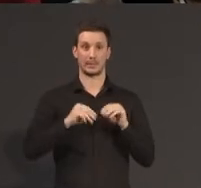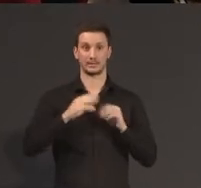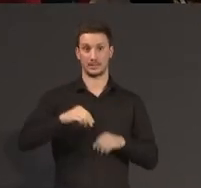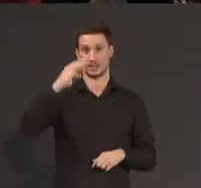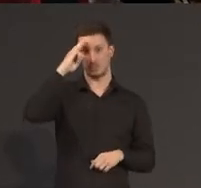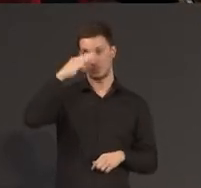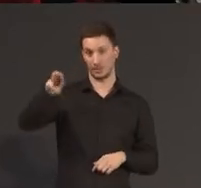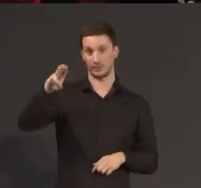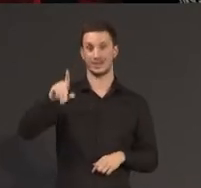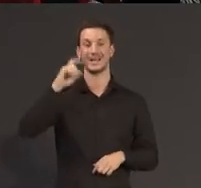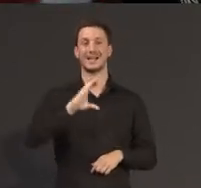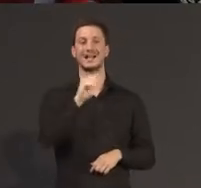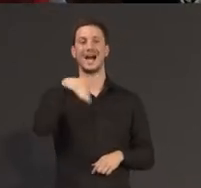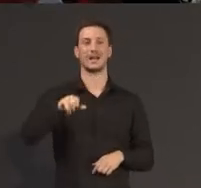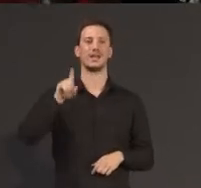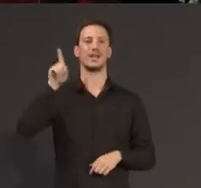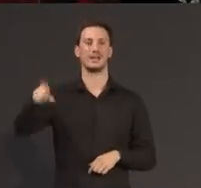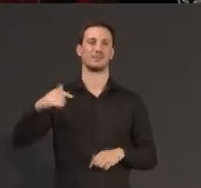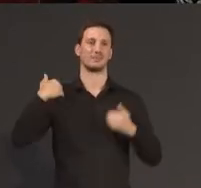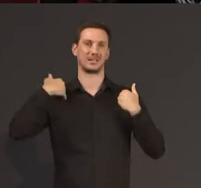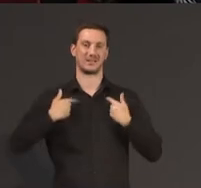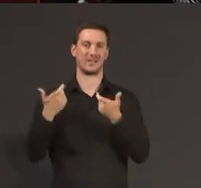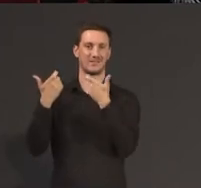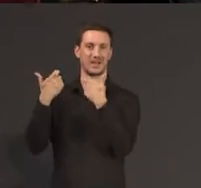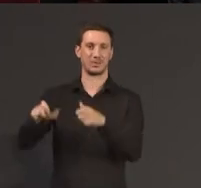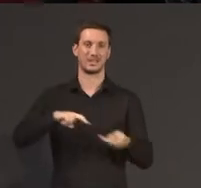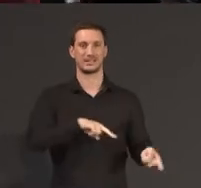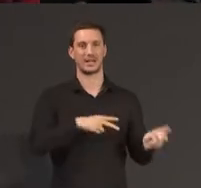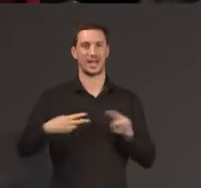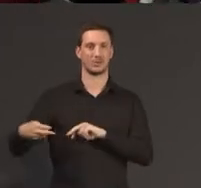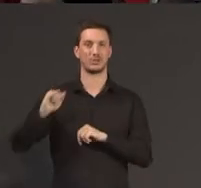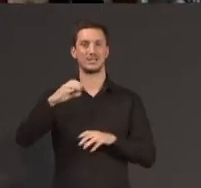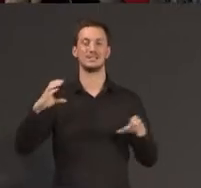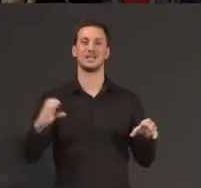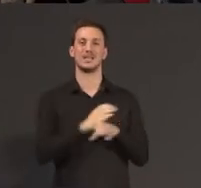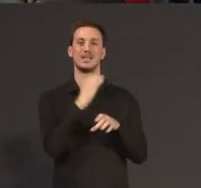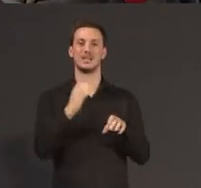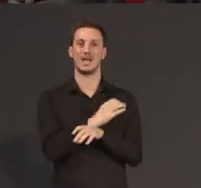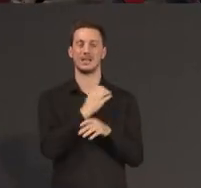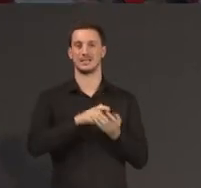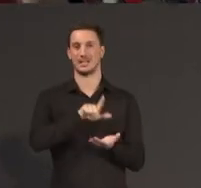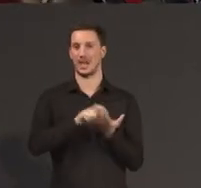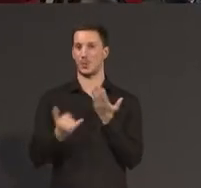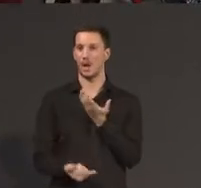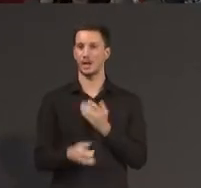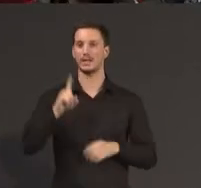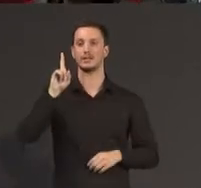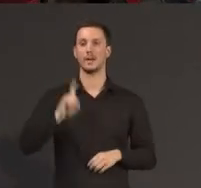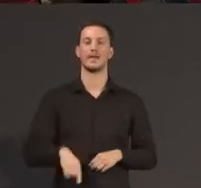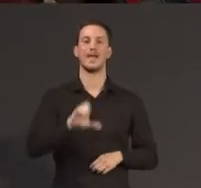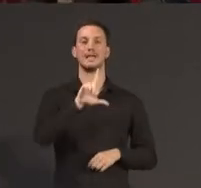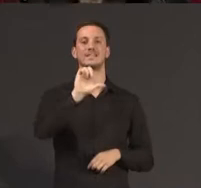Pompeu Fabra, Carme Bach, degana de la Facultat de Traducció i Ciències del Llenguatge, i